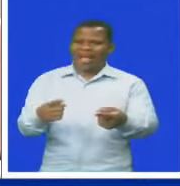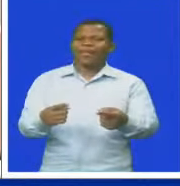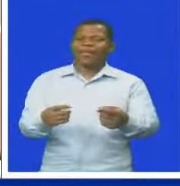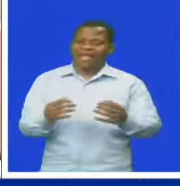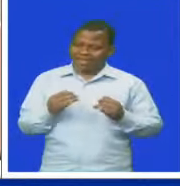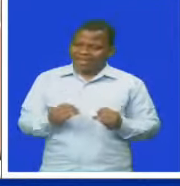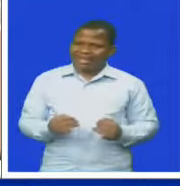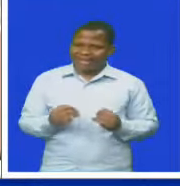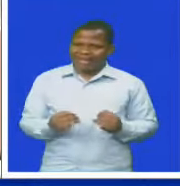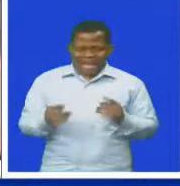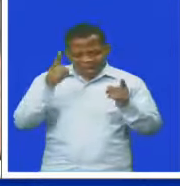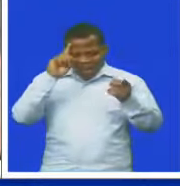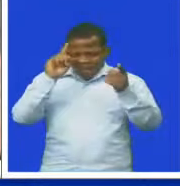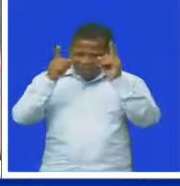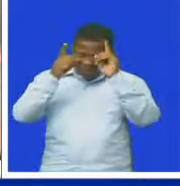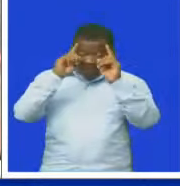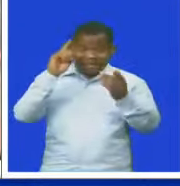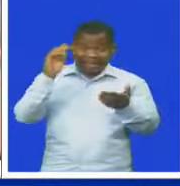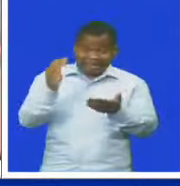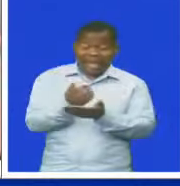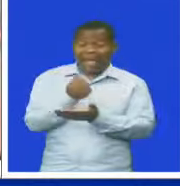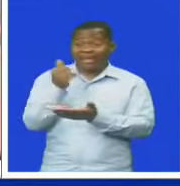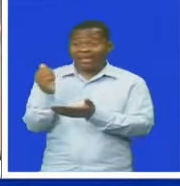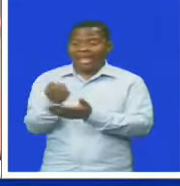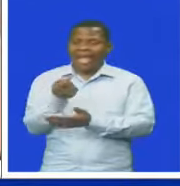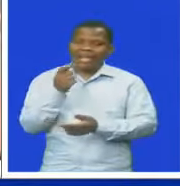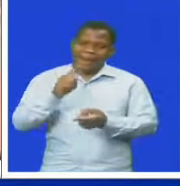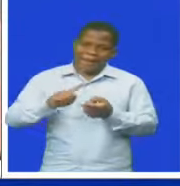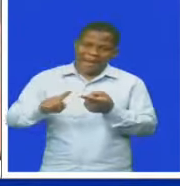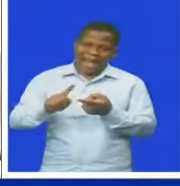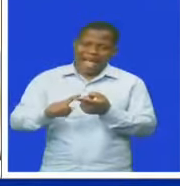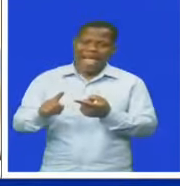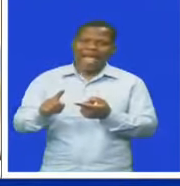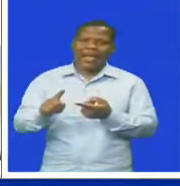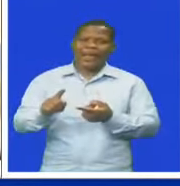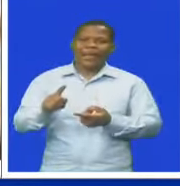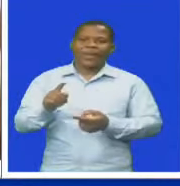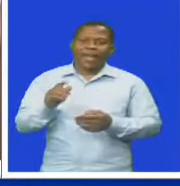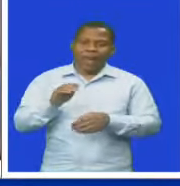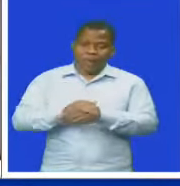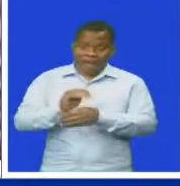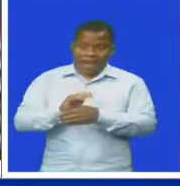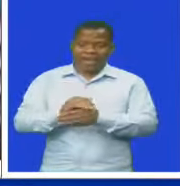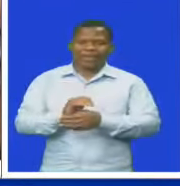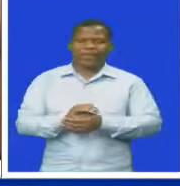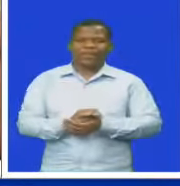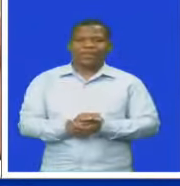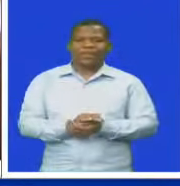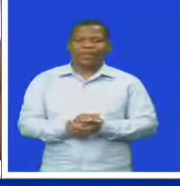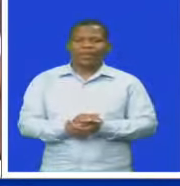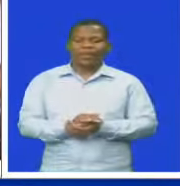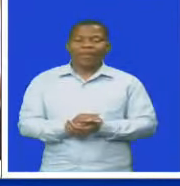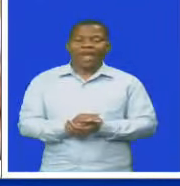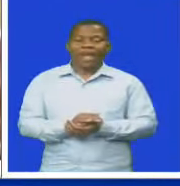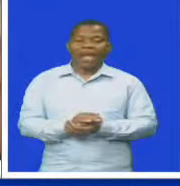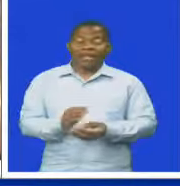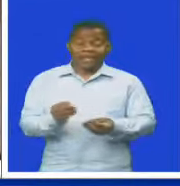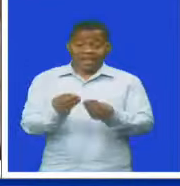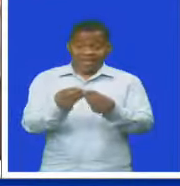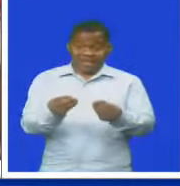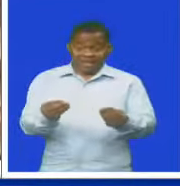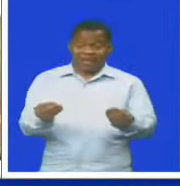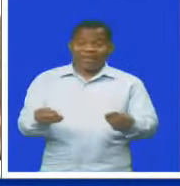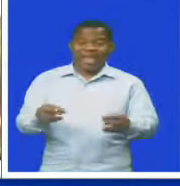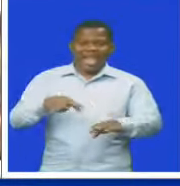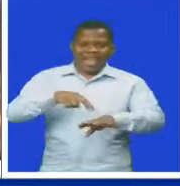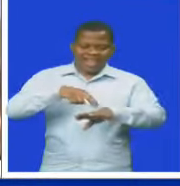fuba badlali esinabo lokuthi bangasibeka ezingeni nathi bazirepresente. Labadlali labo bancane bana 16.